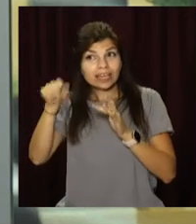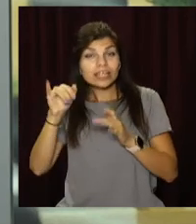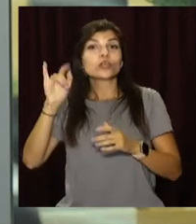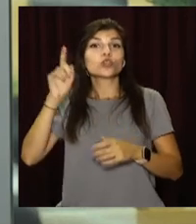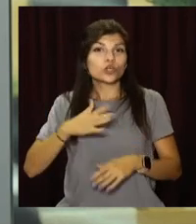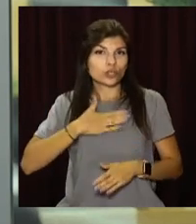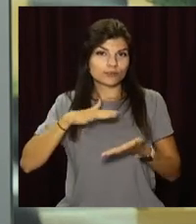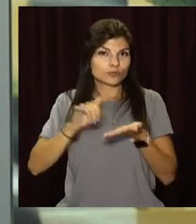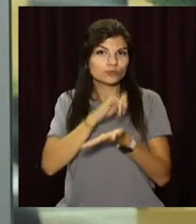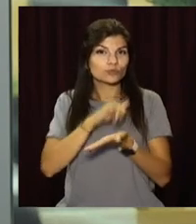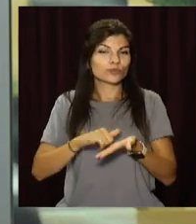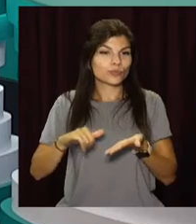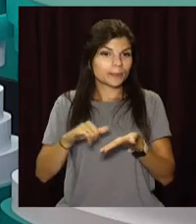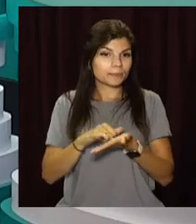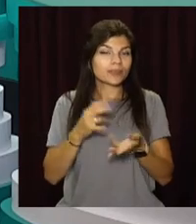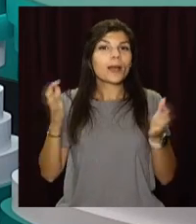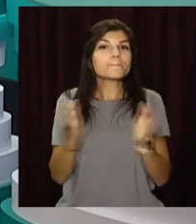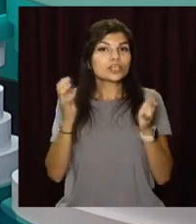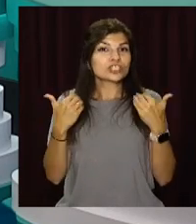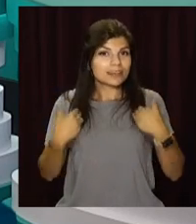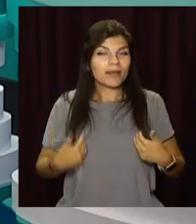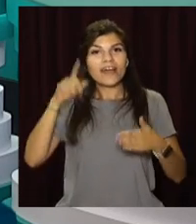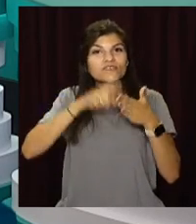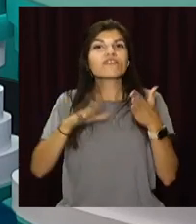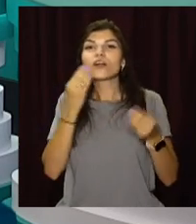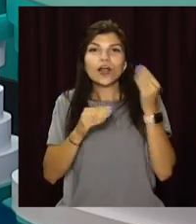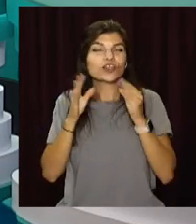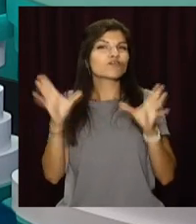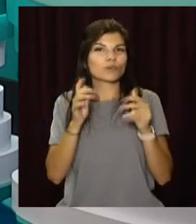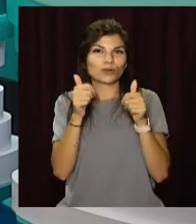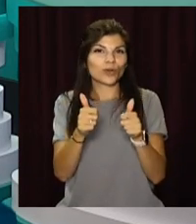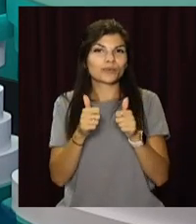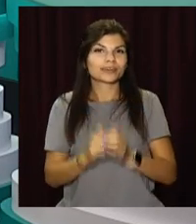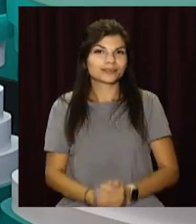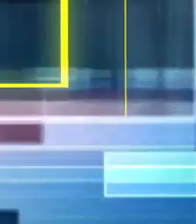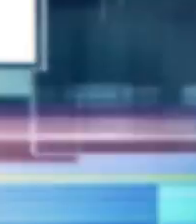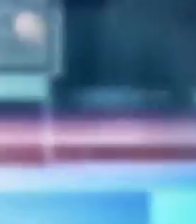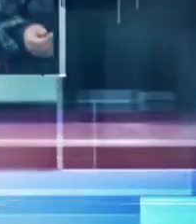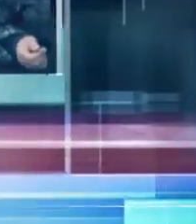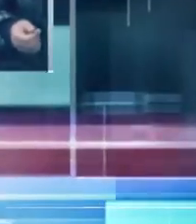мережах та на нашому YouTube-каналі. Бережіть себе, вірте в краще і все буде добре.